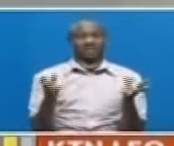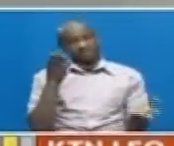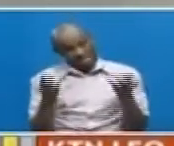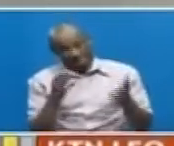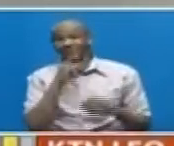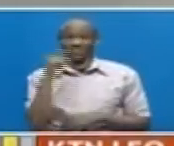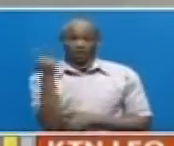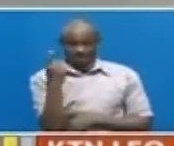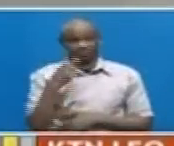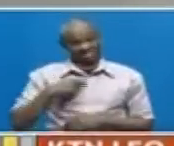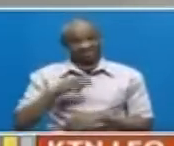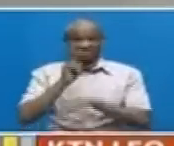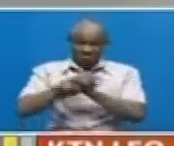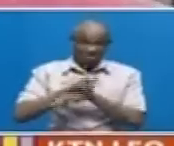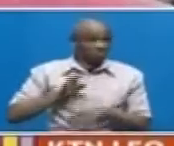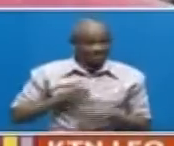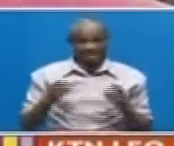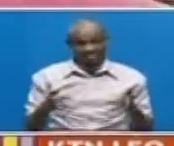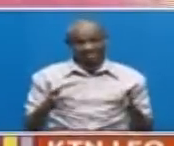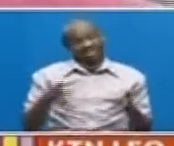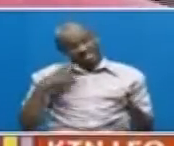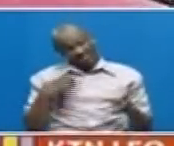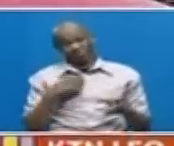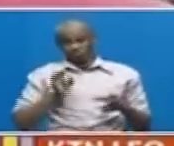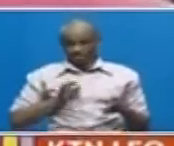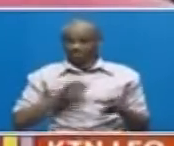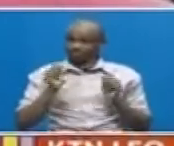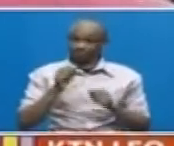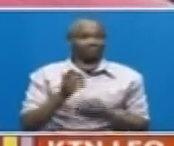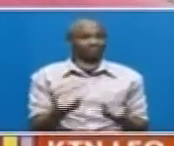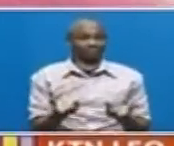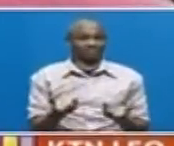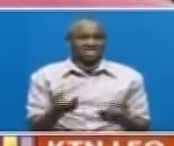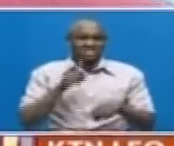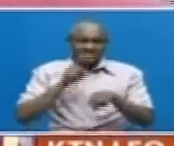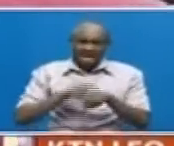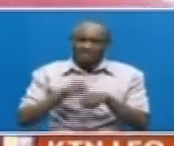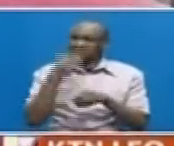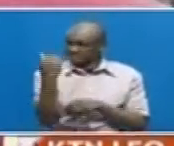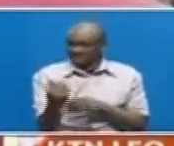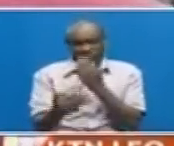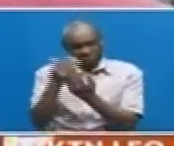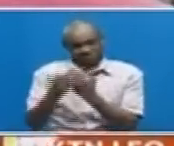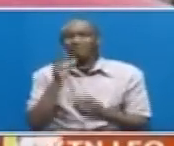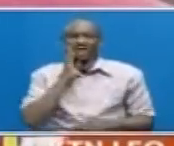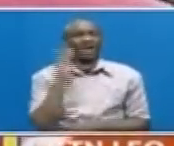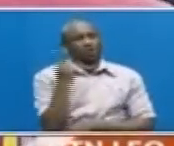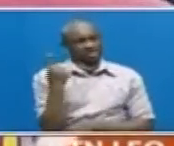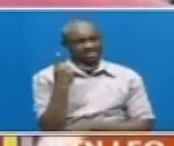ikiwa ako na baba hatakuwa na heshima wa baba. When the child is being brought up by a mother,